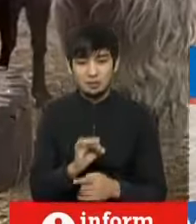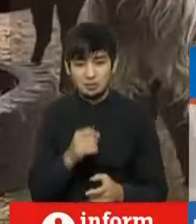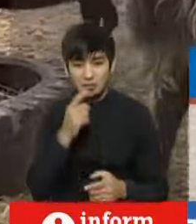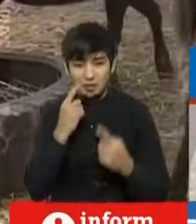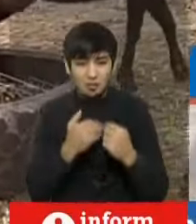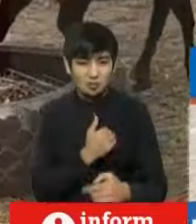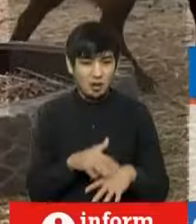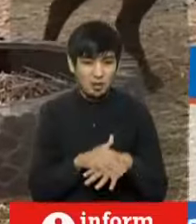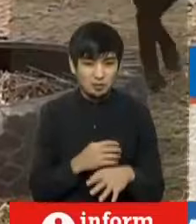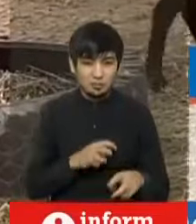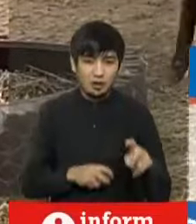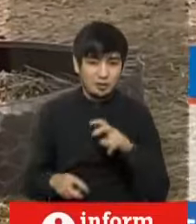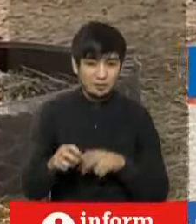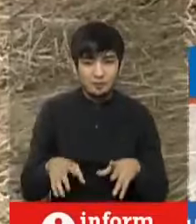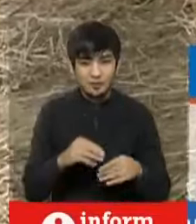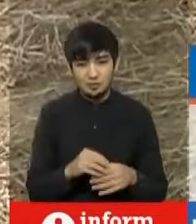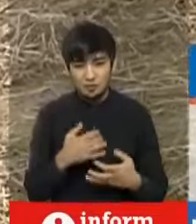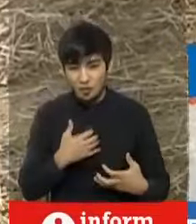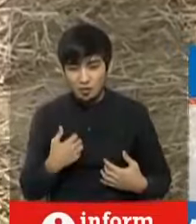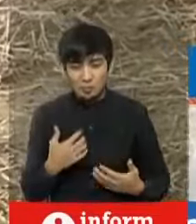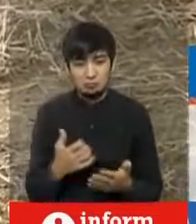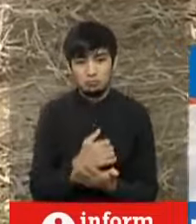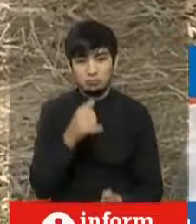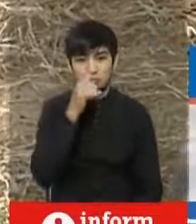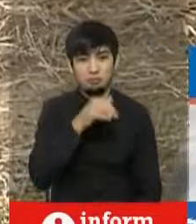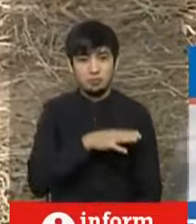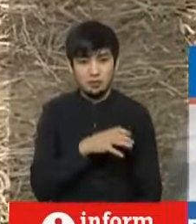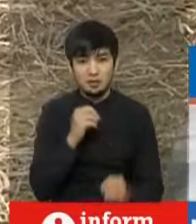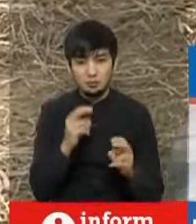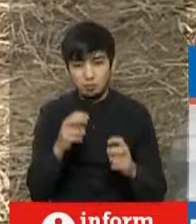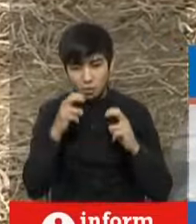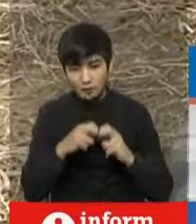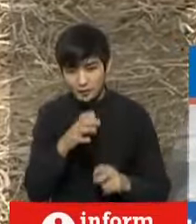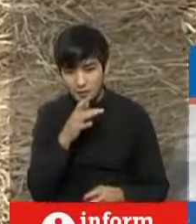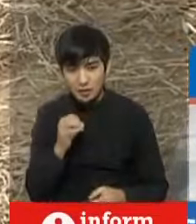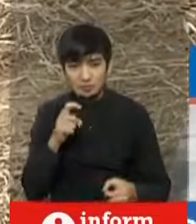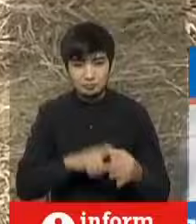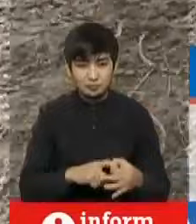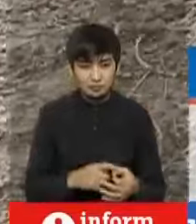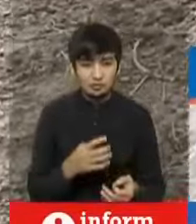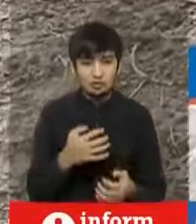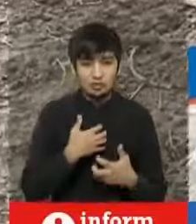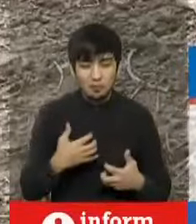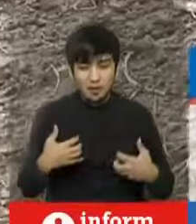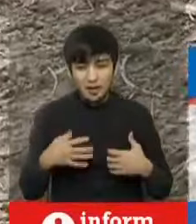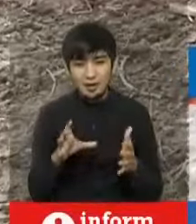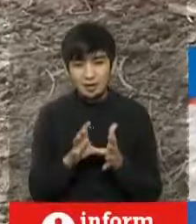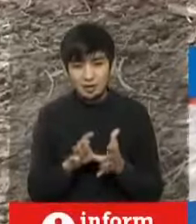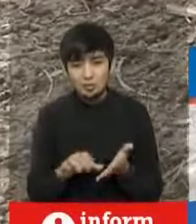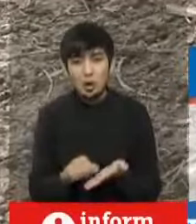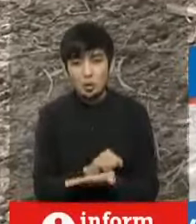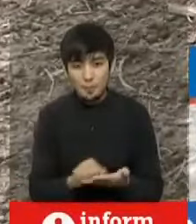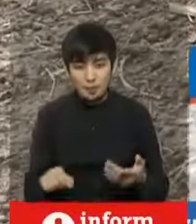жұрт жабылып малын іздеп жер көктен таппаған. Оған қоса тексеріс барысында тіркеуде тұрған төрт түлік электронды құжатта